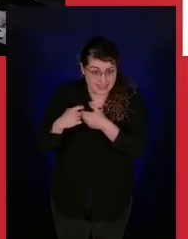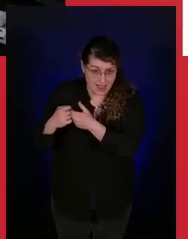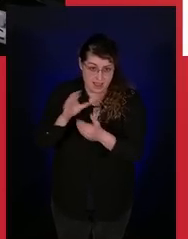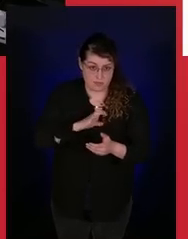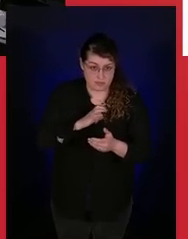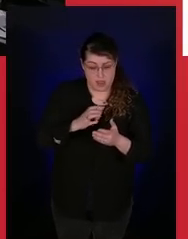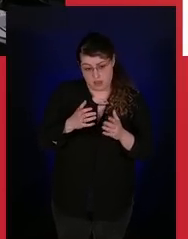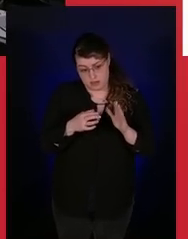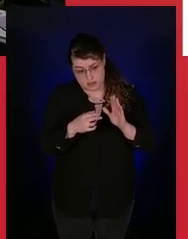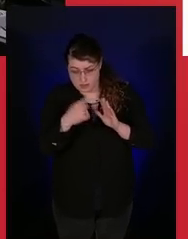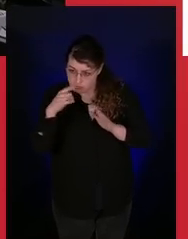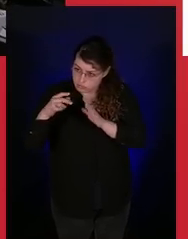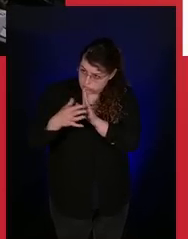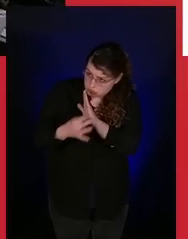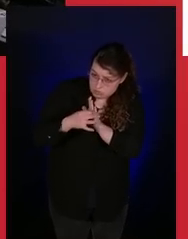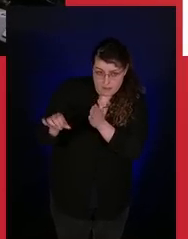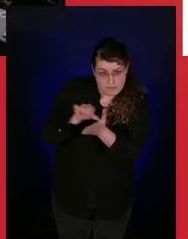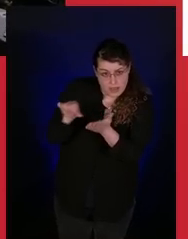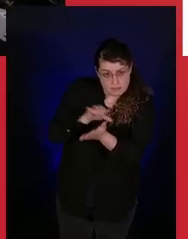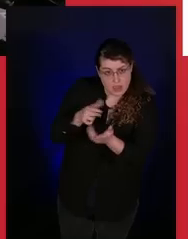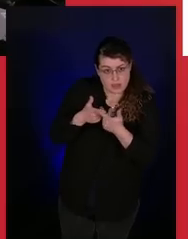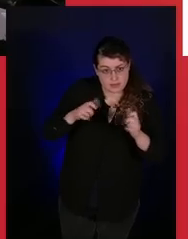les règlements des cotisations.